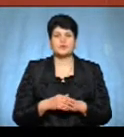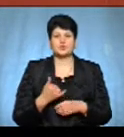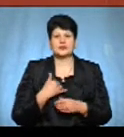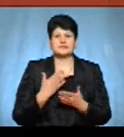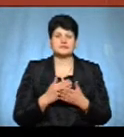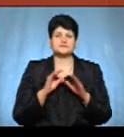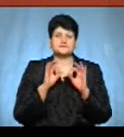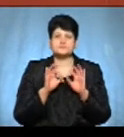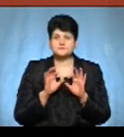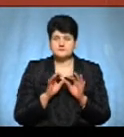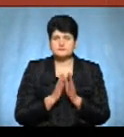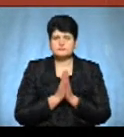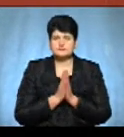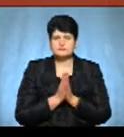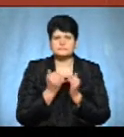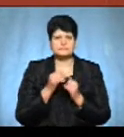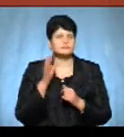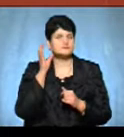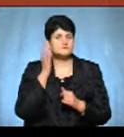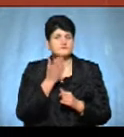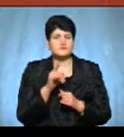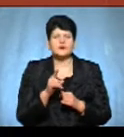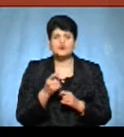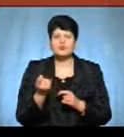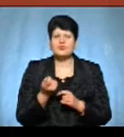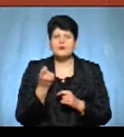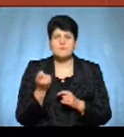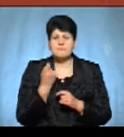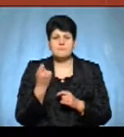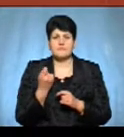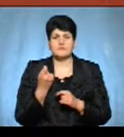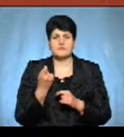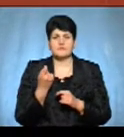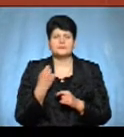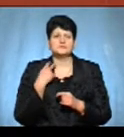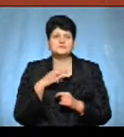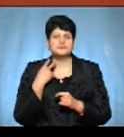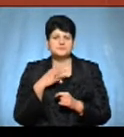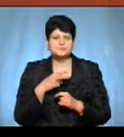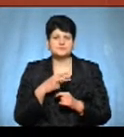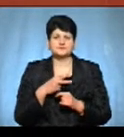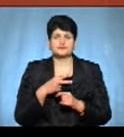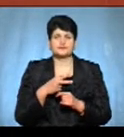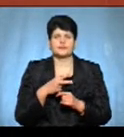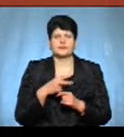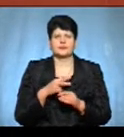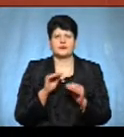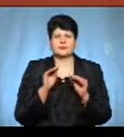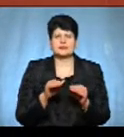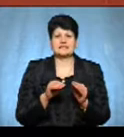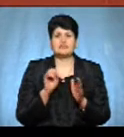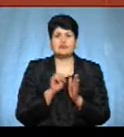нас є коментар, і я попрошу зараз його почути. Чому мало вироків вбивцям Небесної Сотні? Зараз